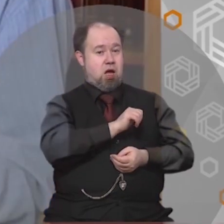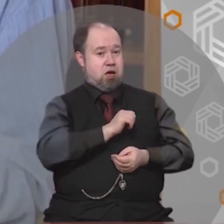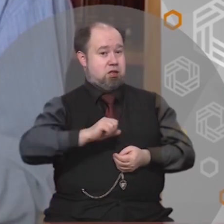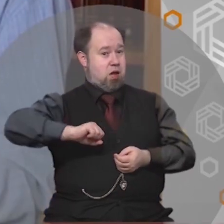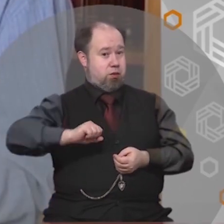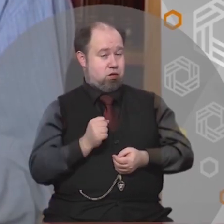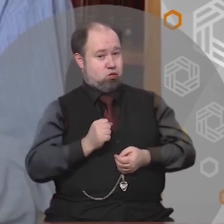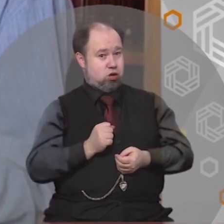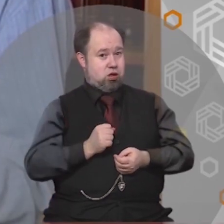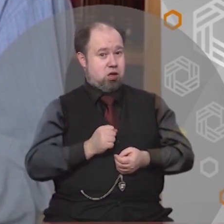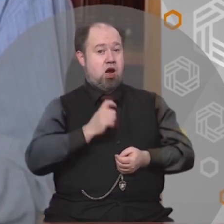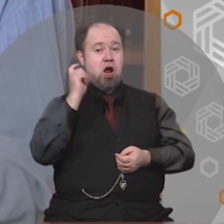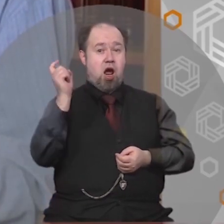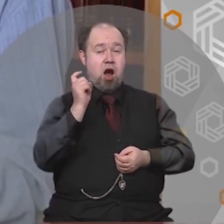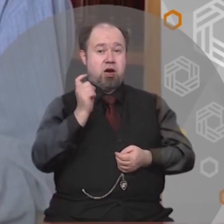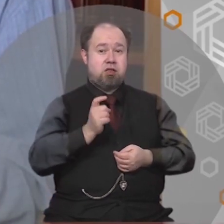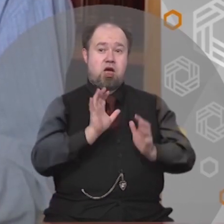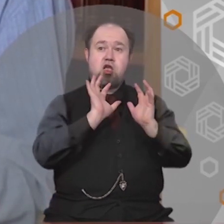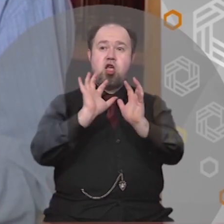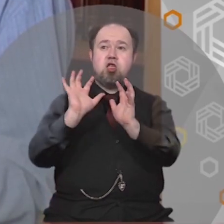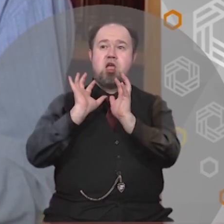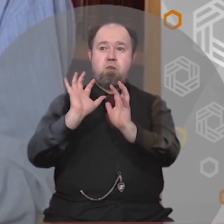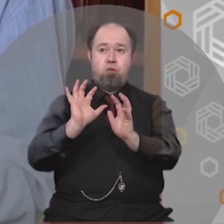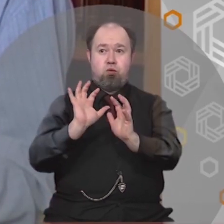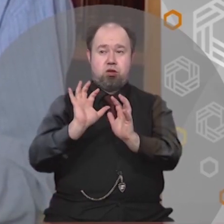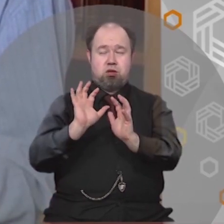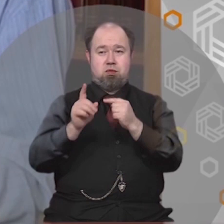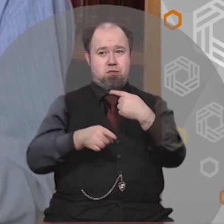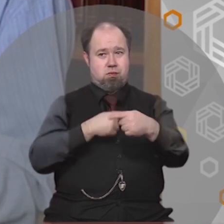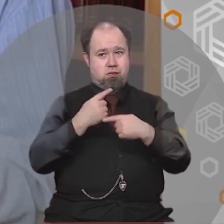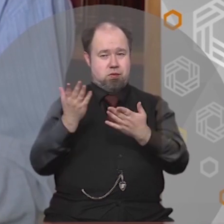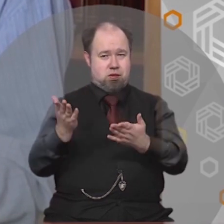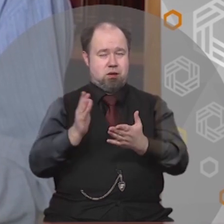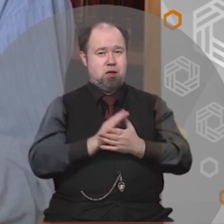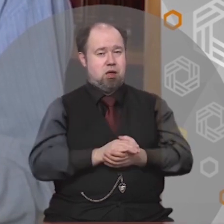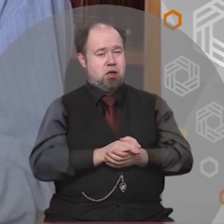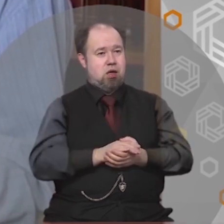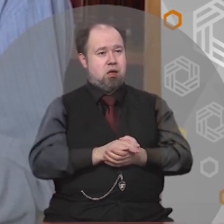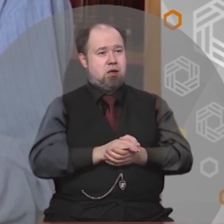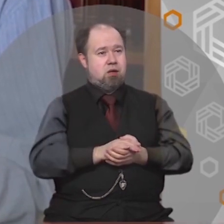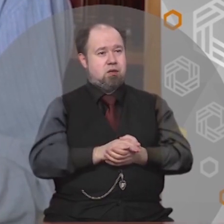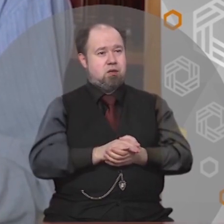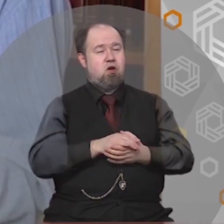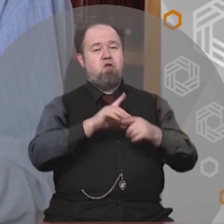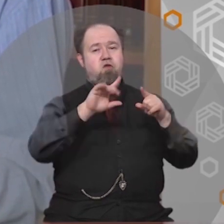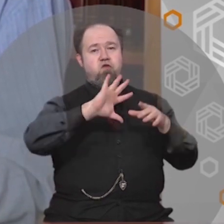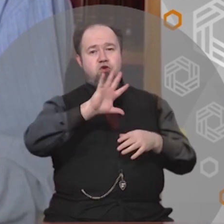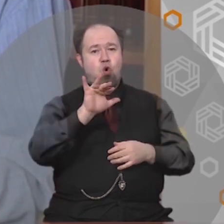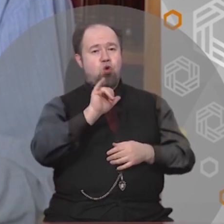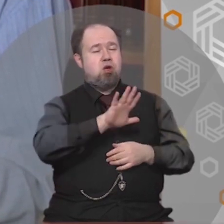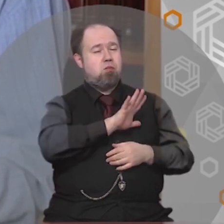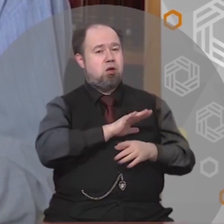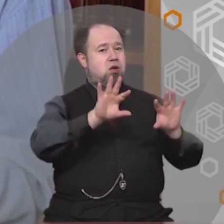Сами дружили, да и о хозяйке своей заботиться не забывали. Одним словом, все у них